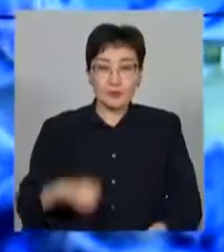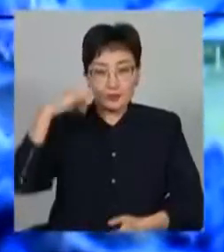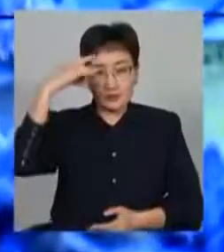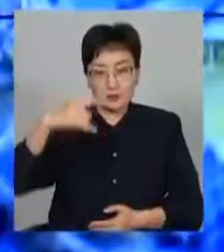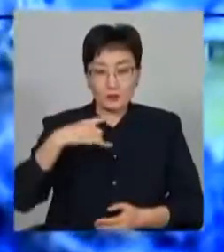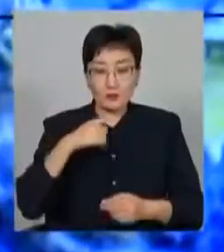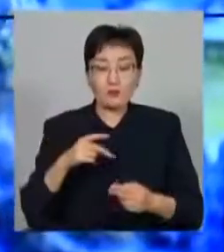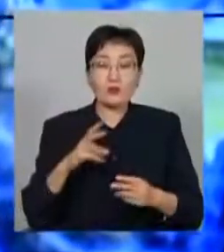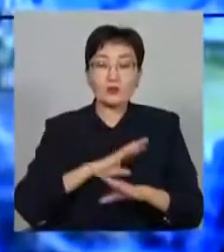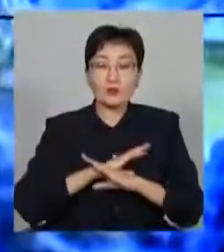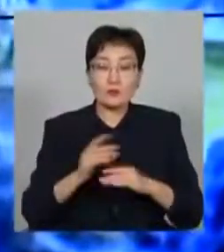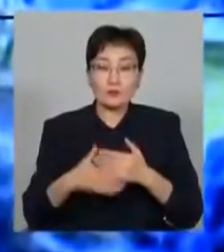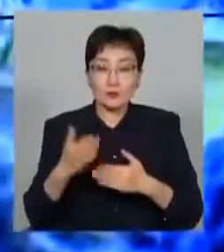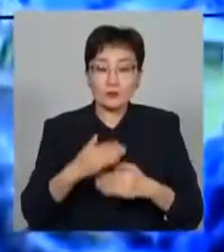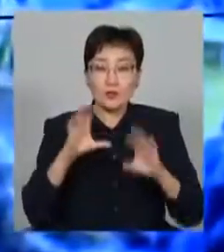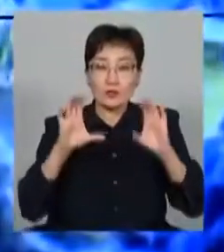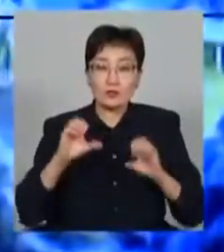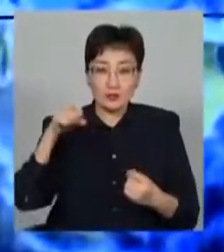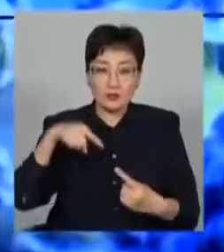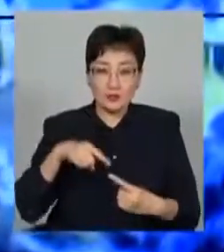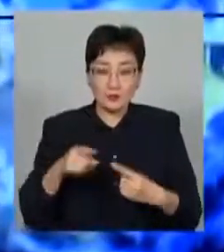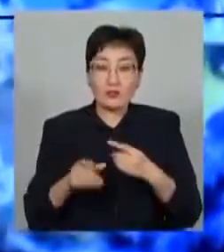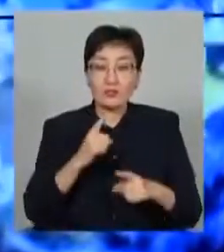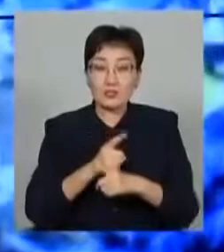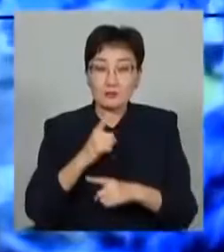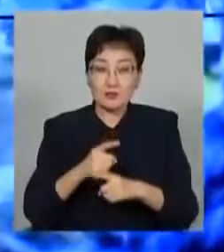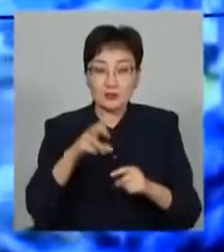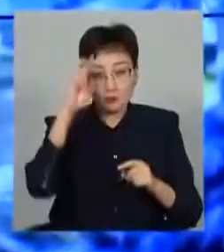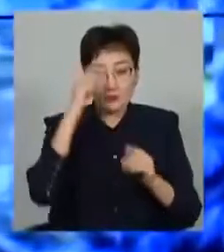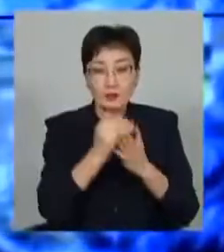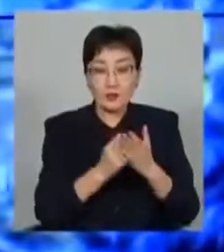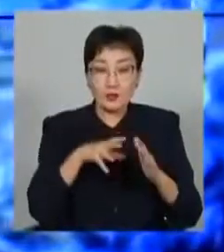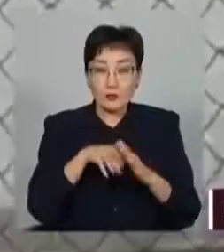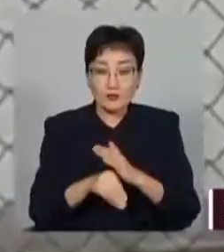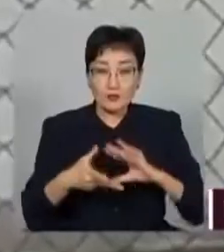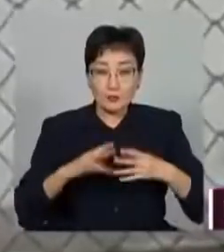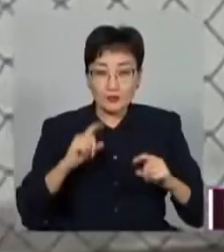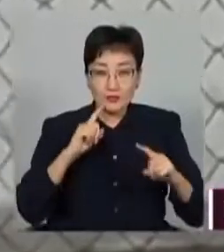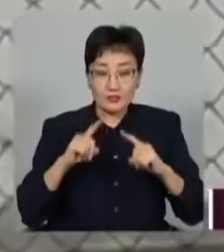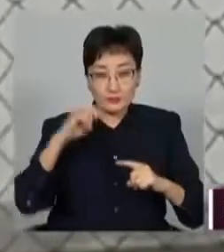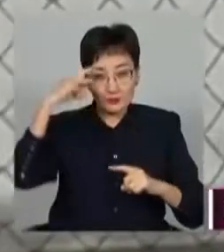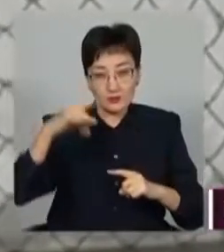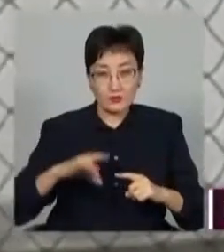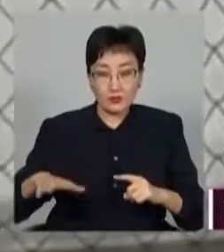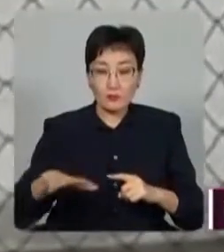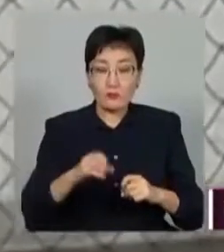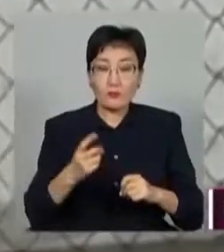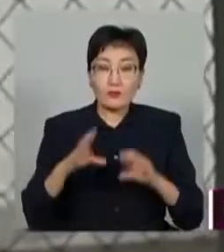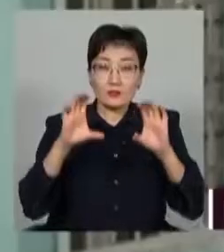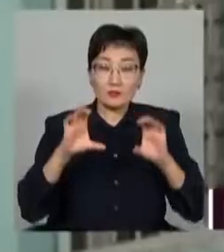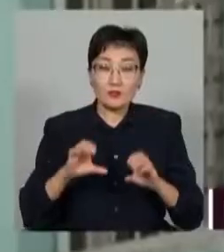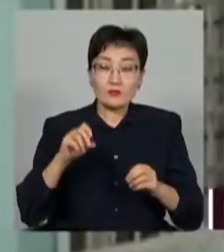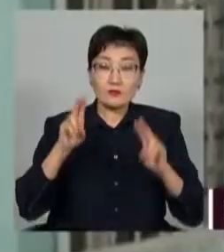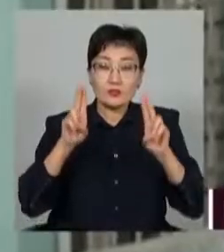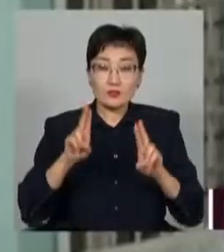Қазақстан өлім жазасына заң жүзінде тыйым салынған елдер қатарына қосылмақ. Бүгін Сенаттың жалпы отырысында Қазақстан Республикасының кейбір заңнамалық